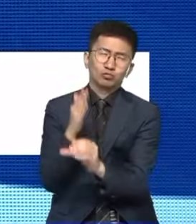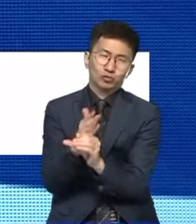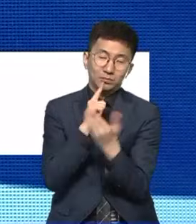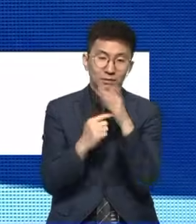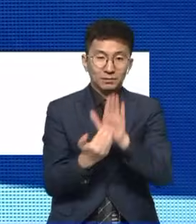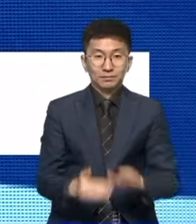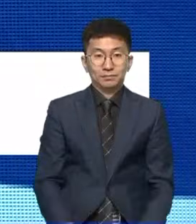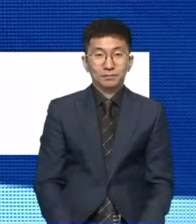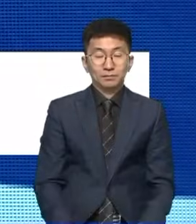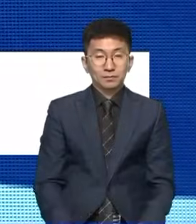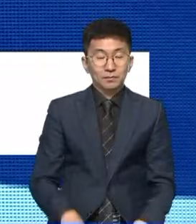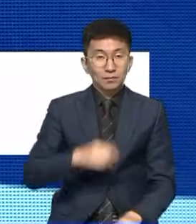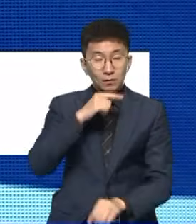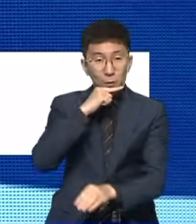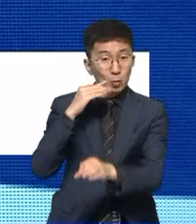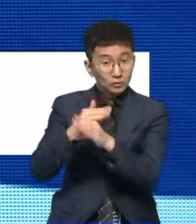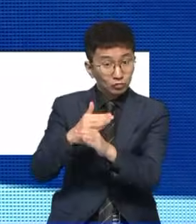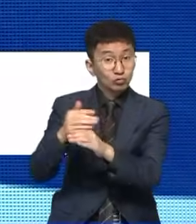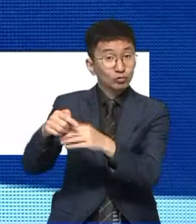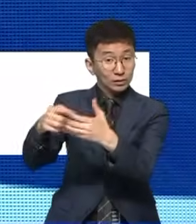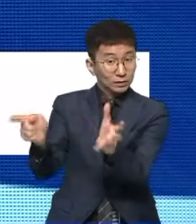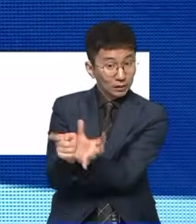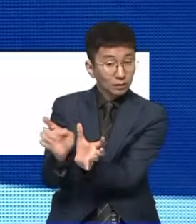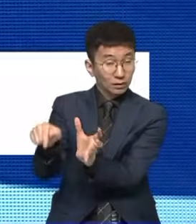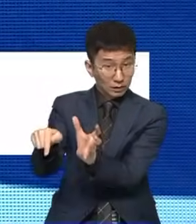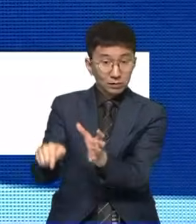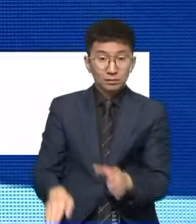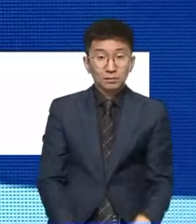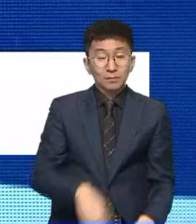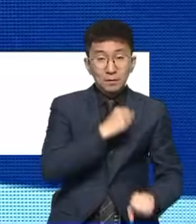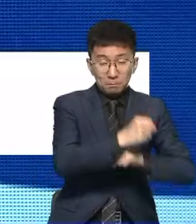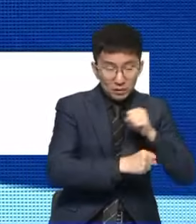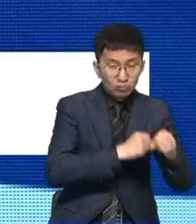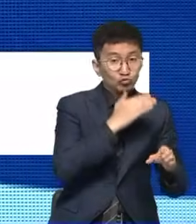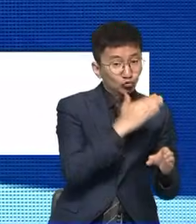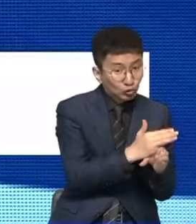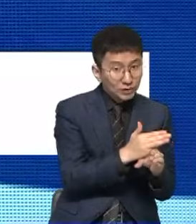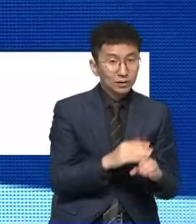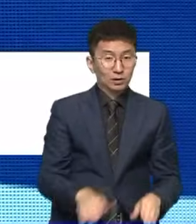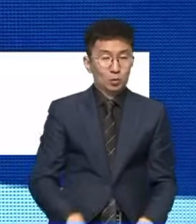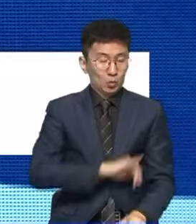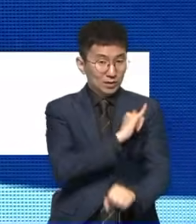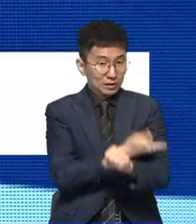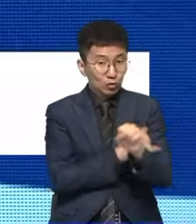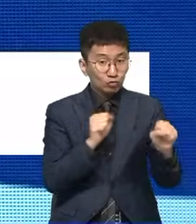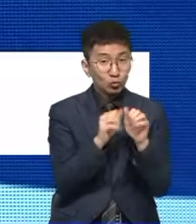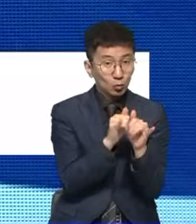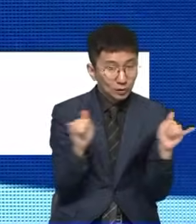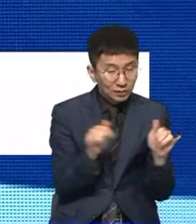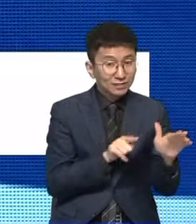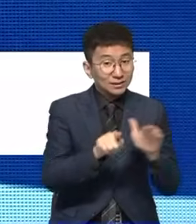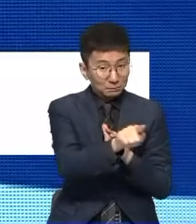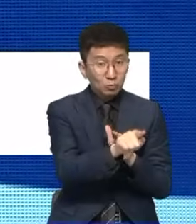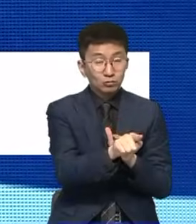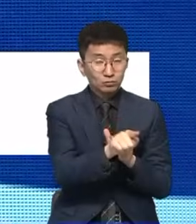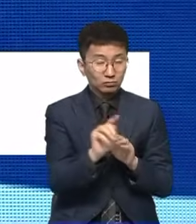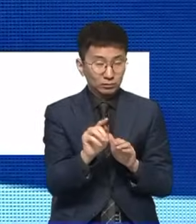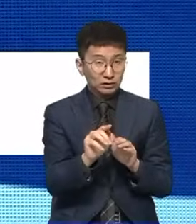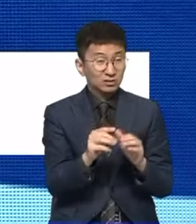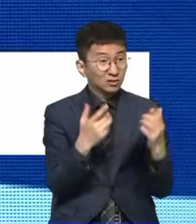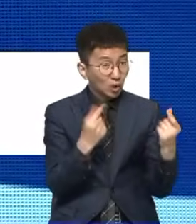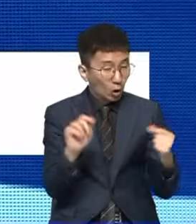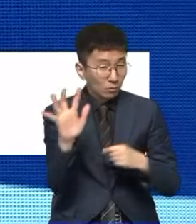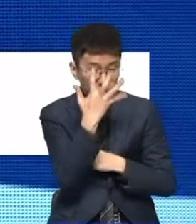늘 민주주의 운동가, 인권 운동가, 진보주의 행동가로 위장하고 허위